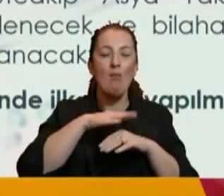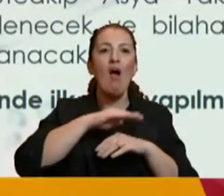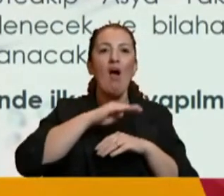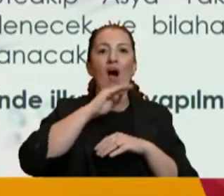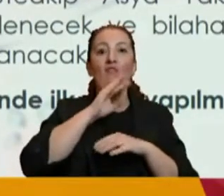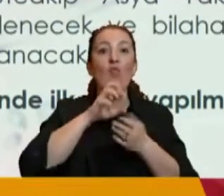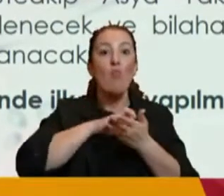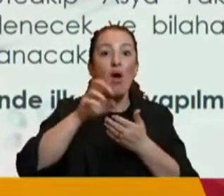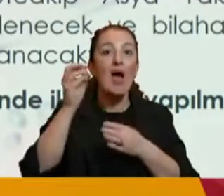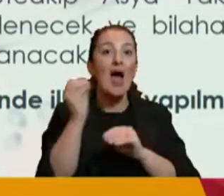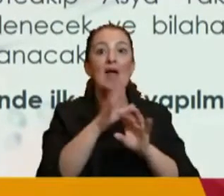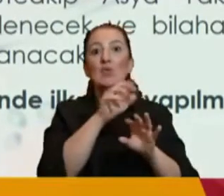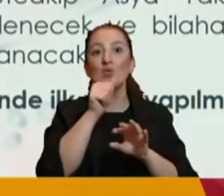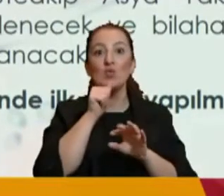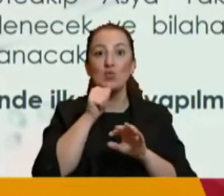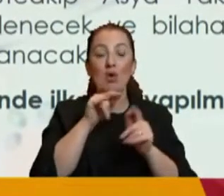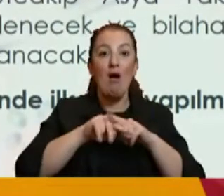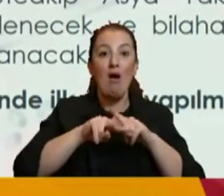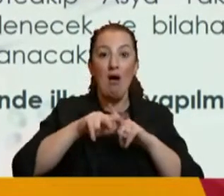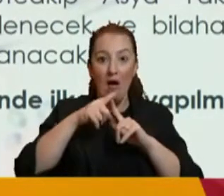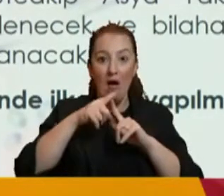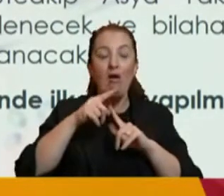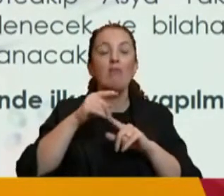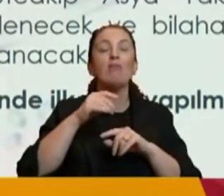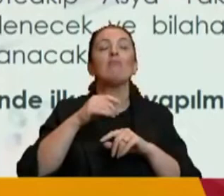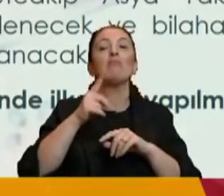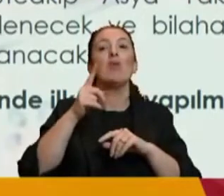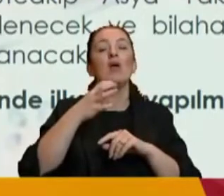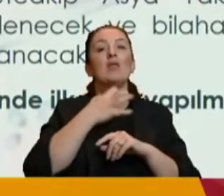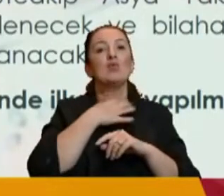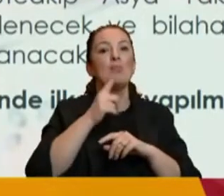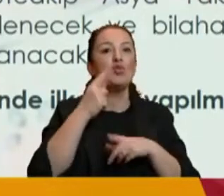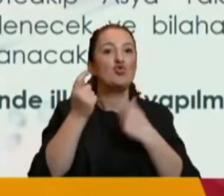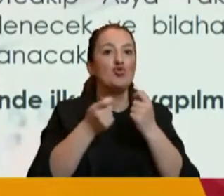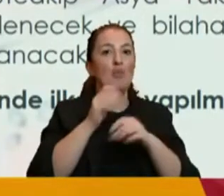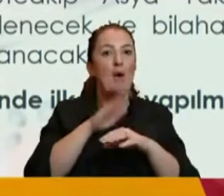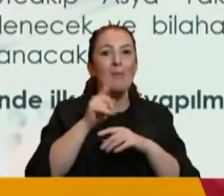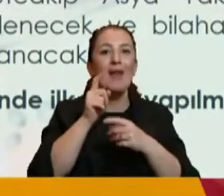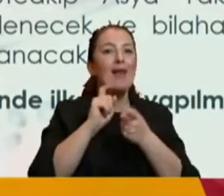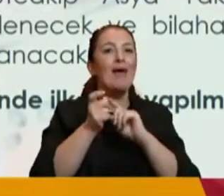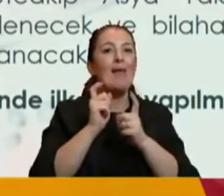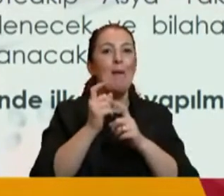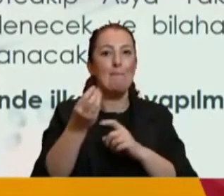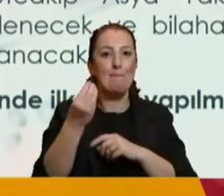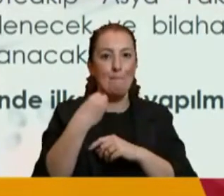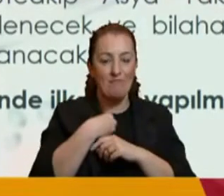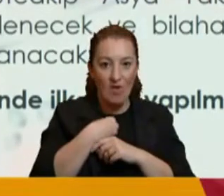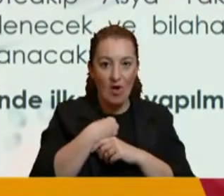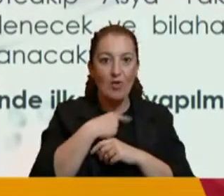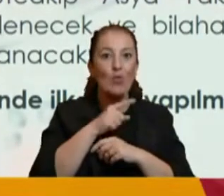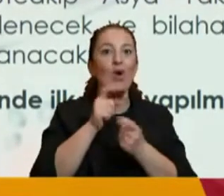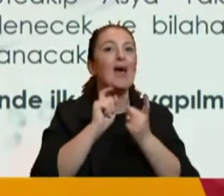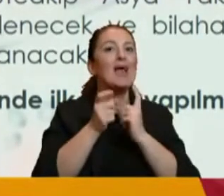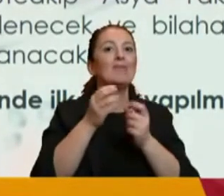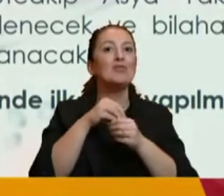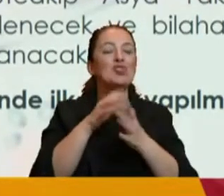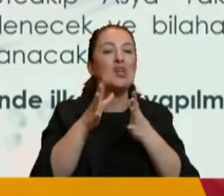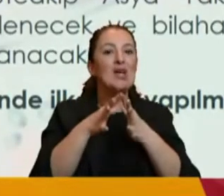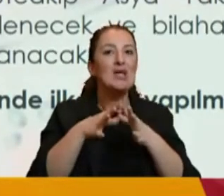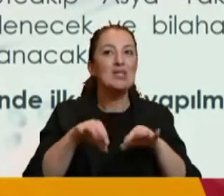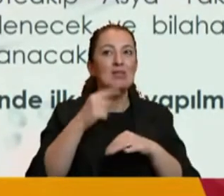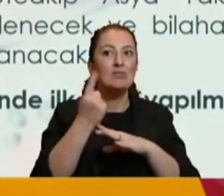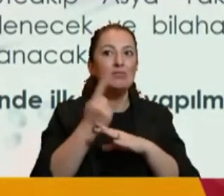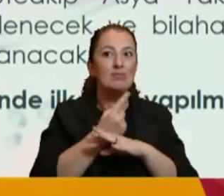hatlarında sağolsun bir çalışma yaptı bir kitapçık bize verdi bu kitapçık hazır bir şey